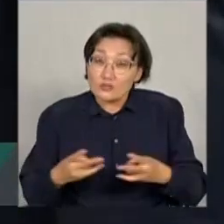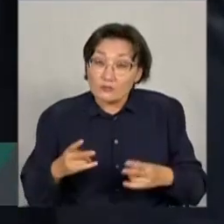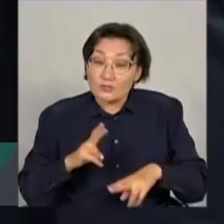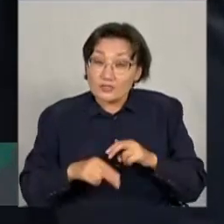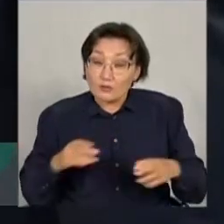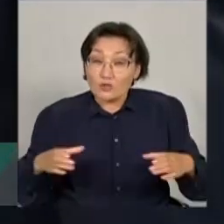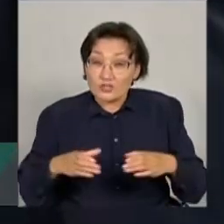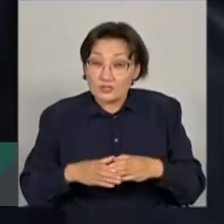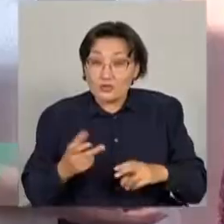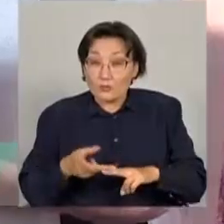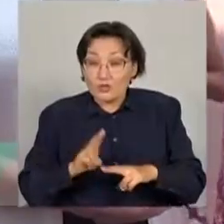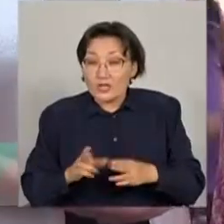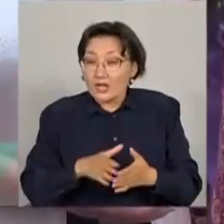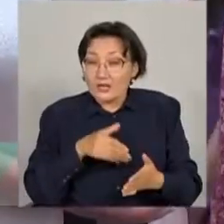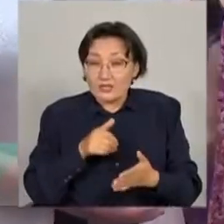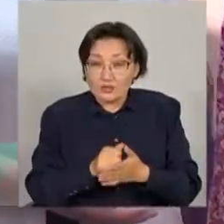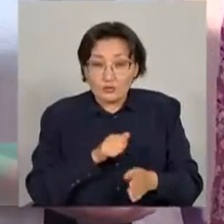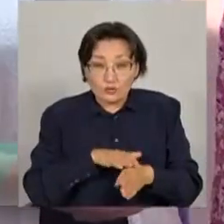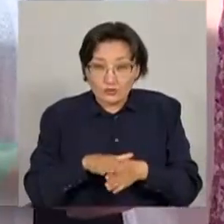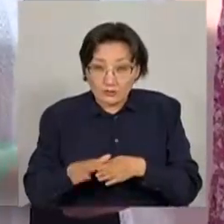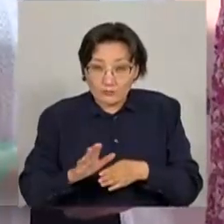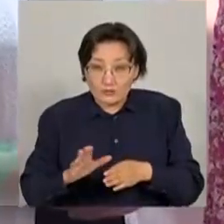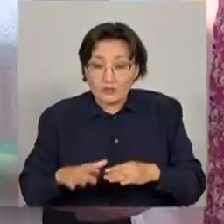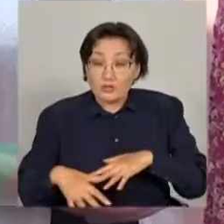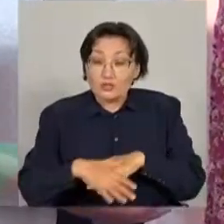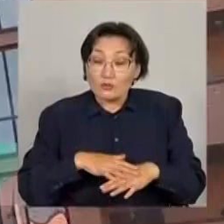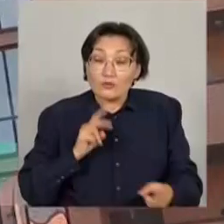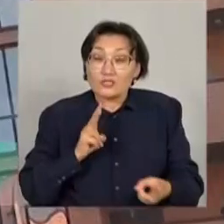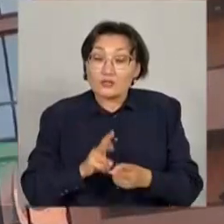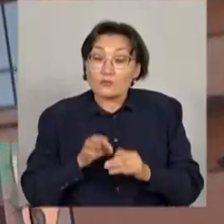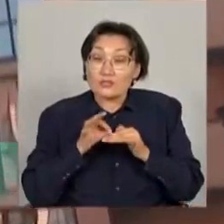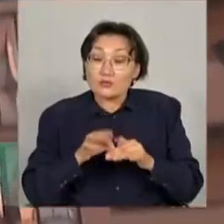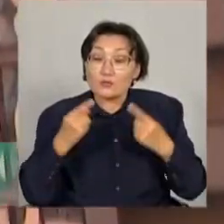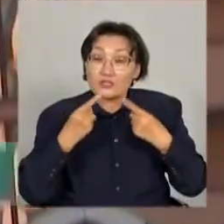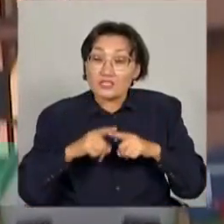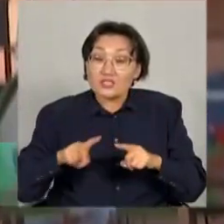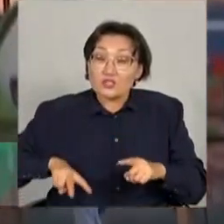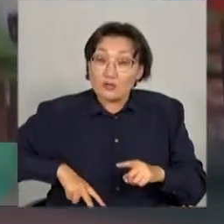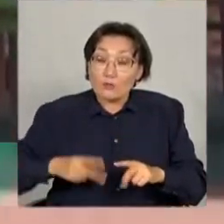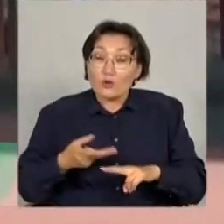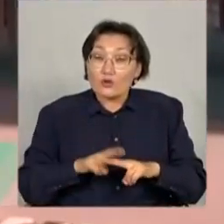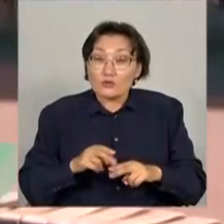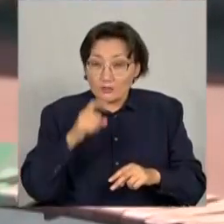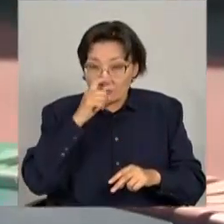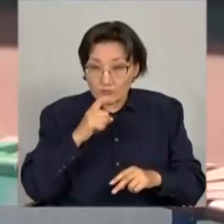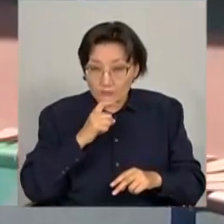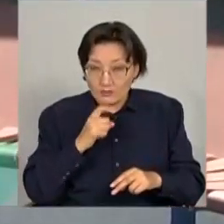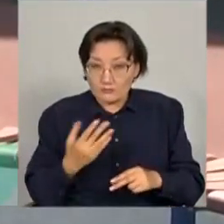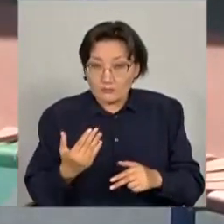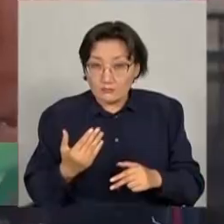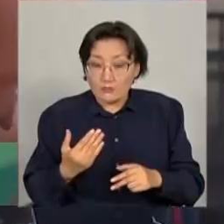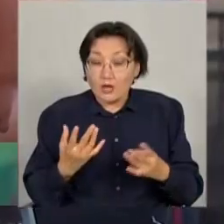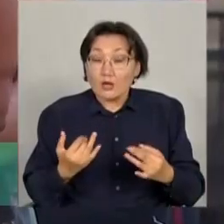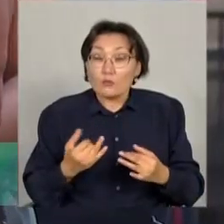құрылыс мекемесі оны әлі күнге дейін істемепті. Көпшілікпен кездесуге келген техникалық директор осыны түсінбеген секілді.